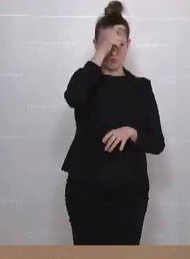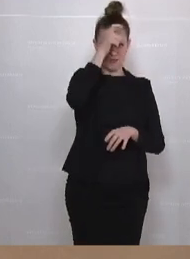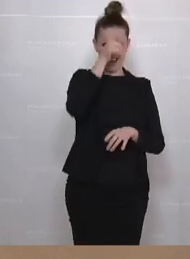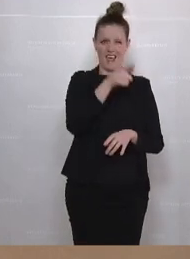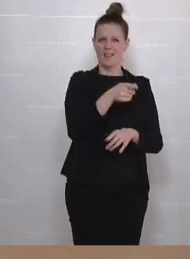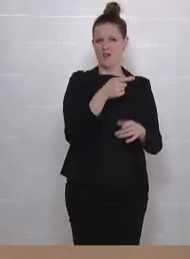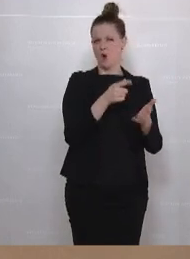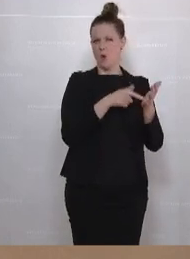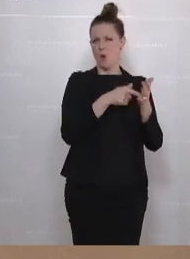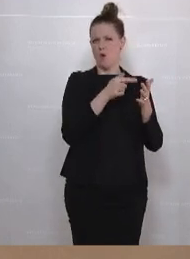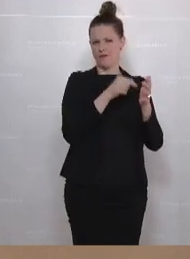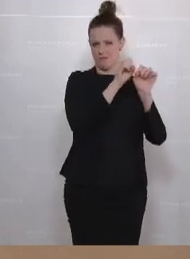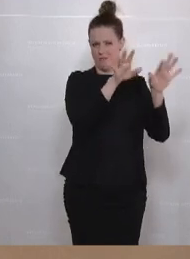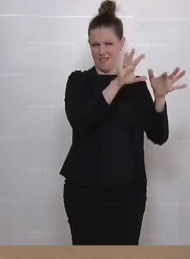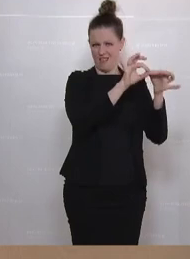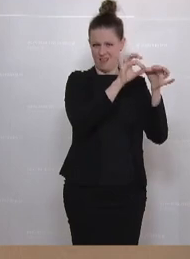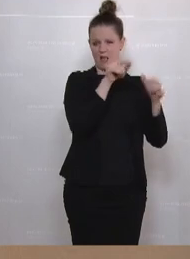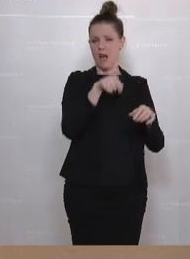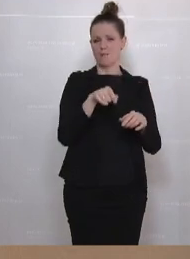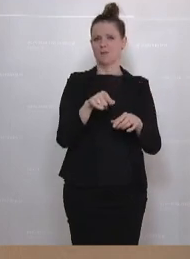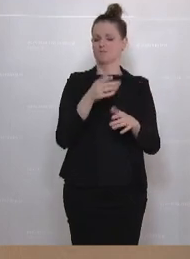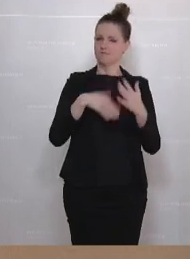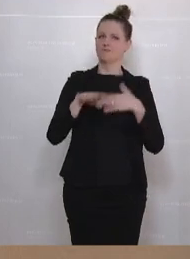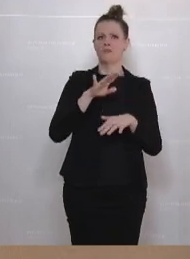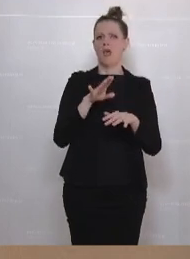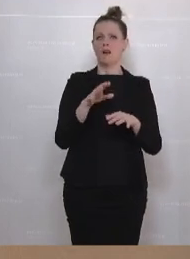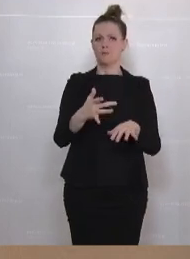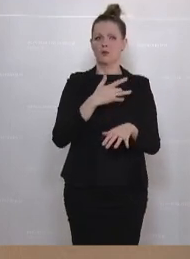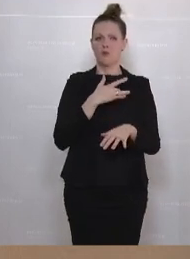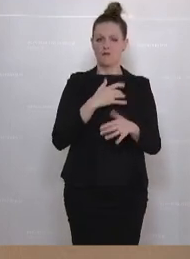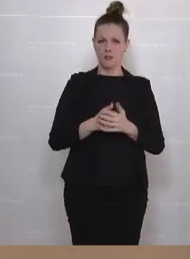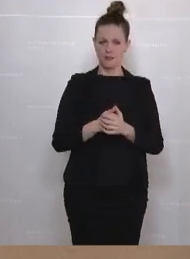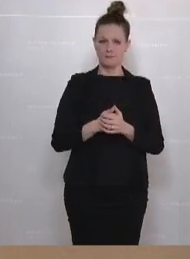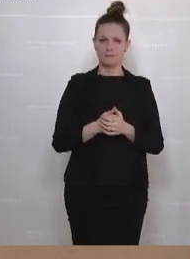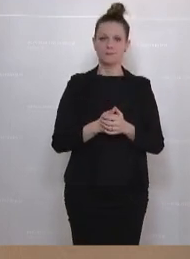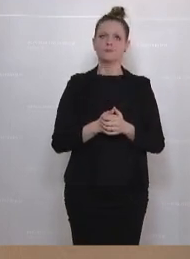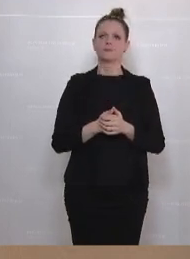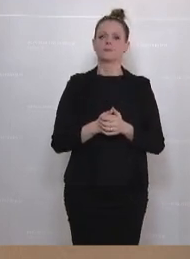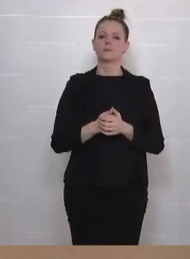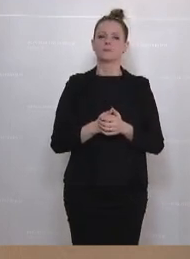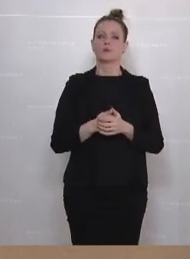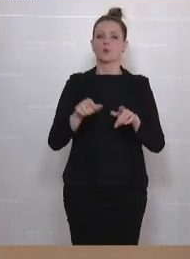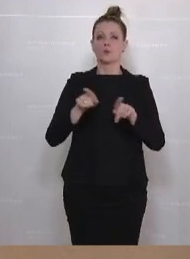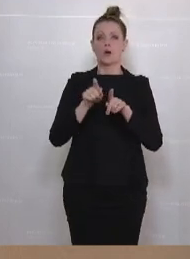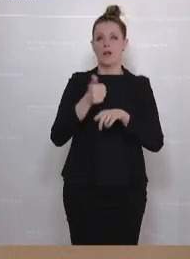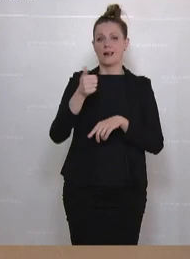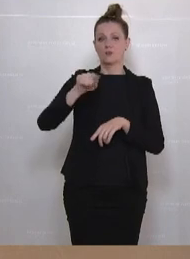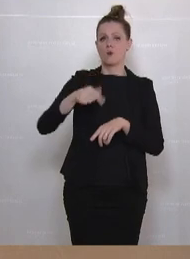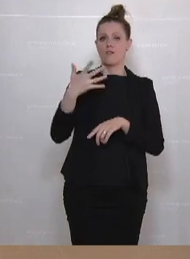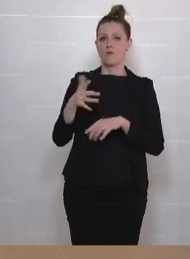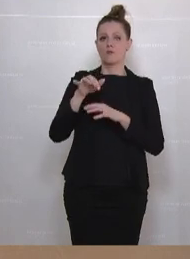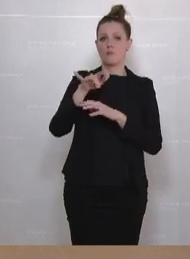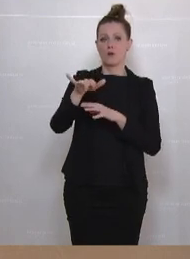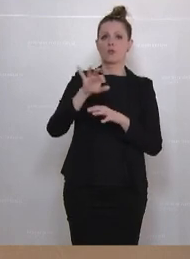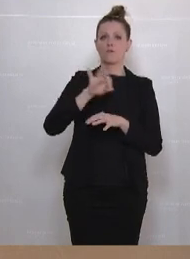wieder in den Medien genannt wird, als Land, das Aufnahmeland von Flüchtlingen aus Syrien. Und letztlich 1,5 Millionen Euro für die